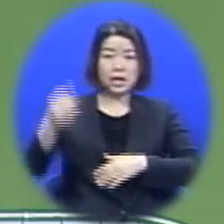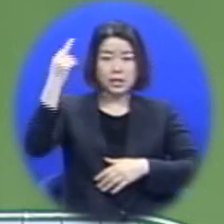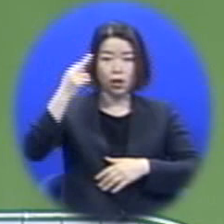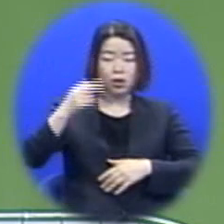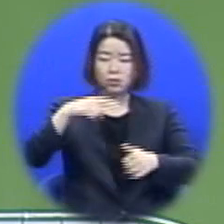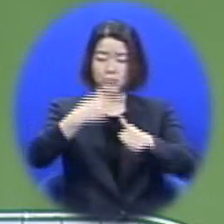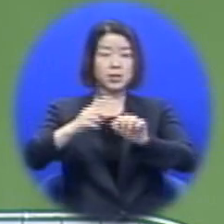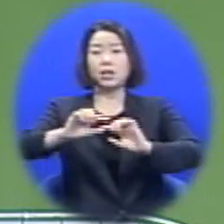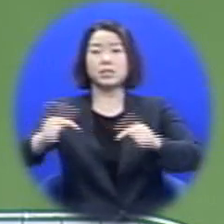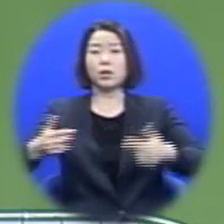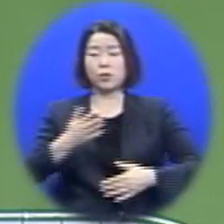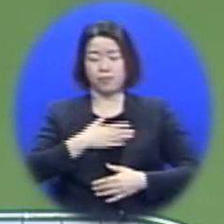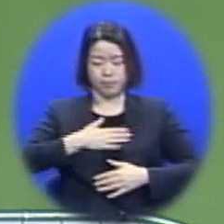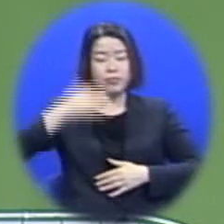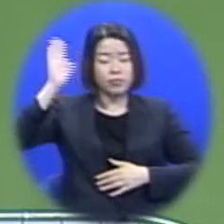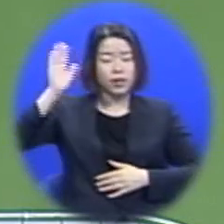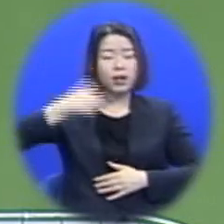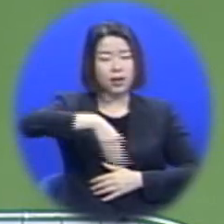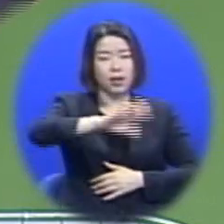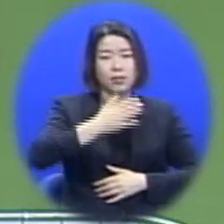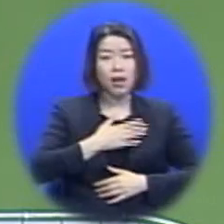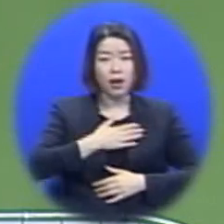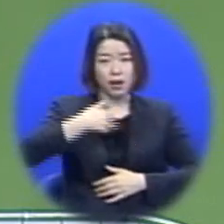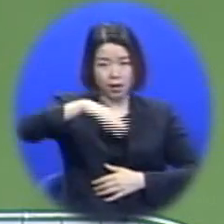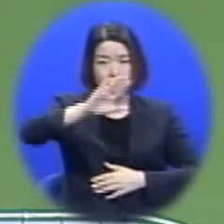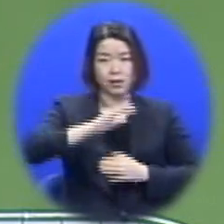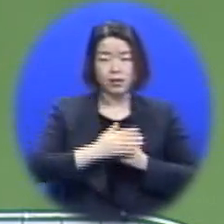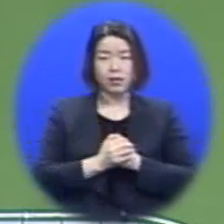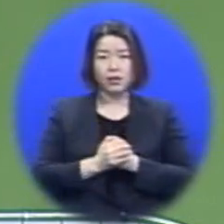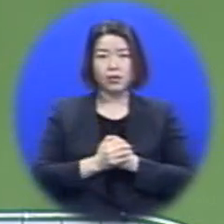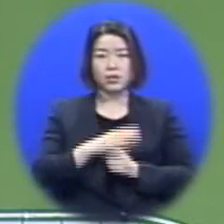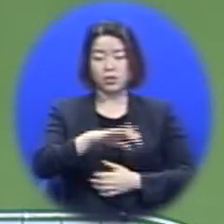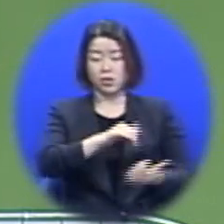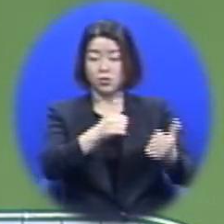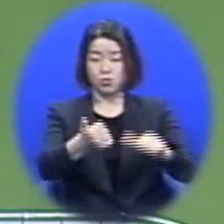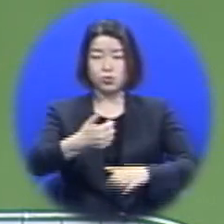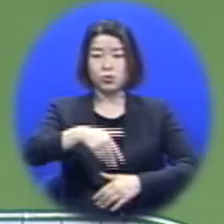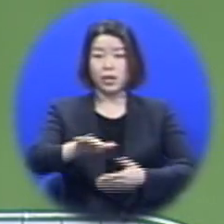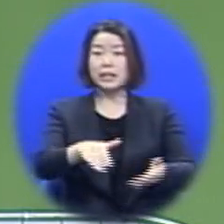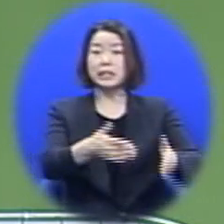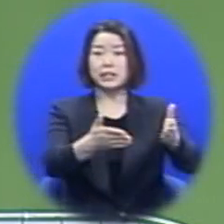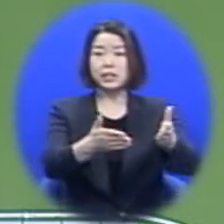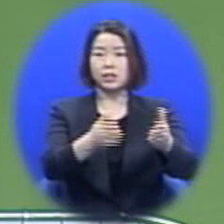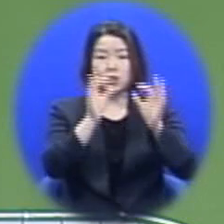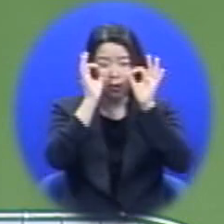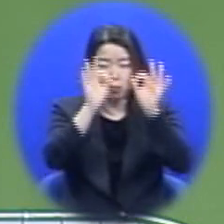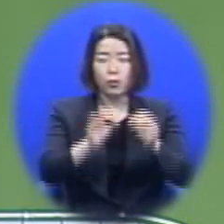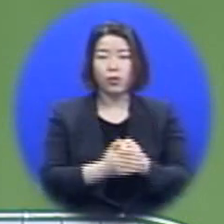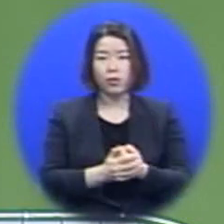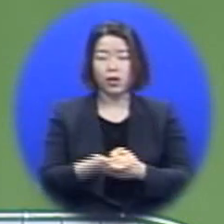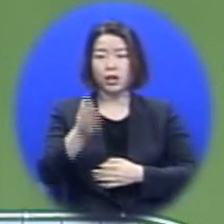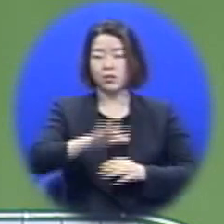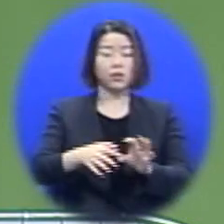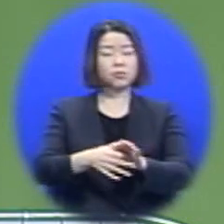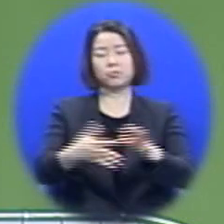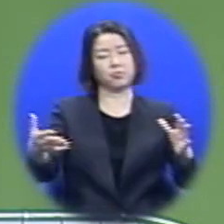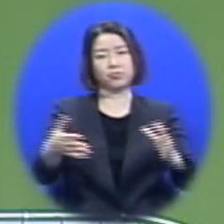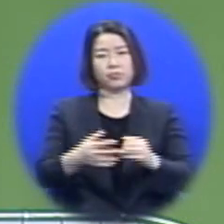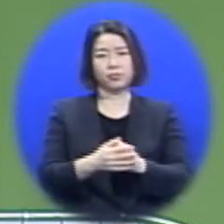않고 내가 나가겠어, 내가 나가겠어. 그건 죽으러 가는 길인 것 같은데 다윗은 상관하지